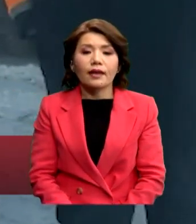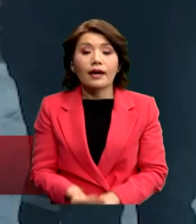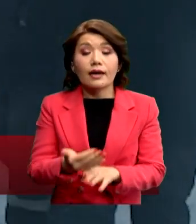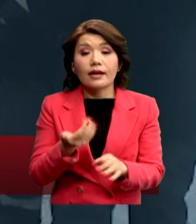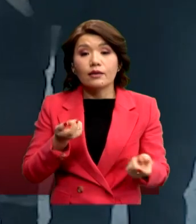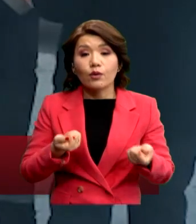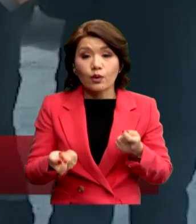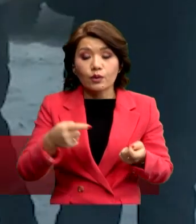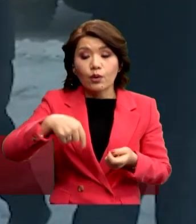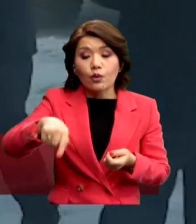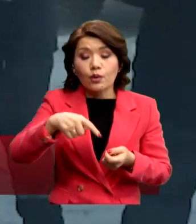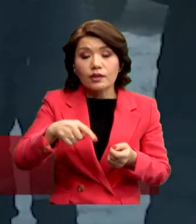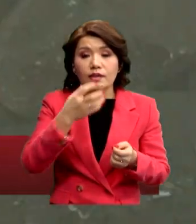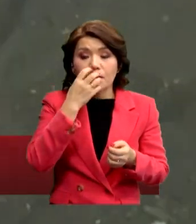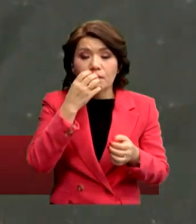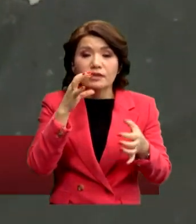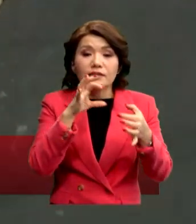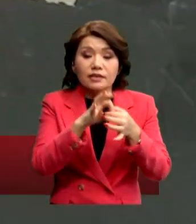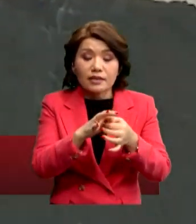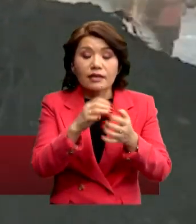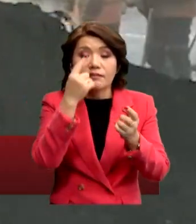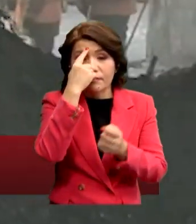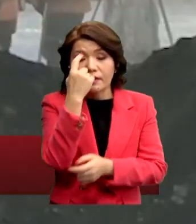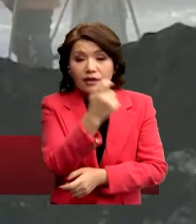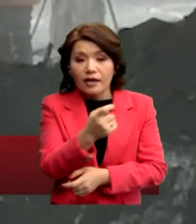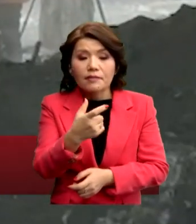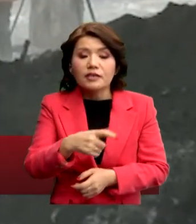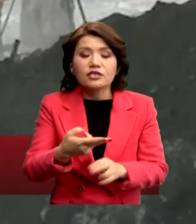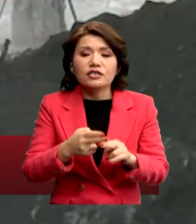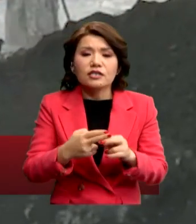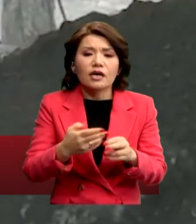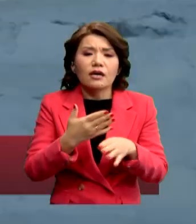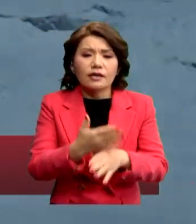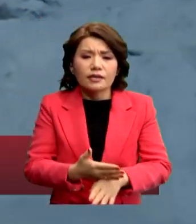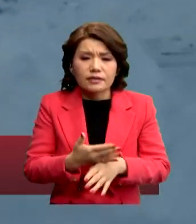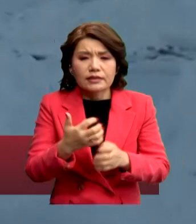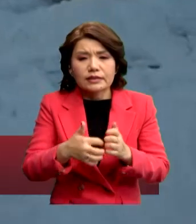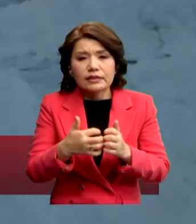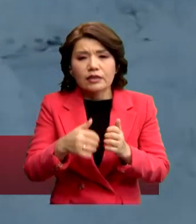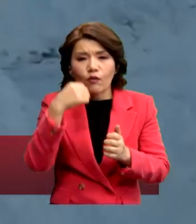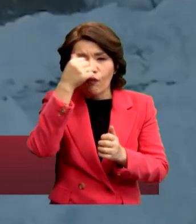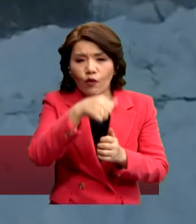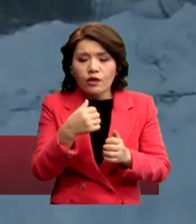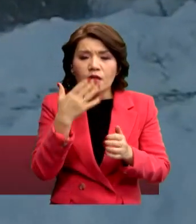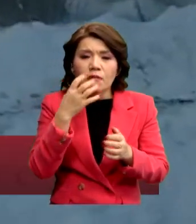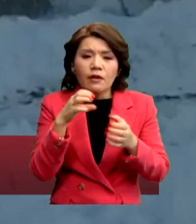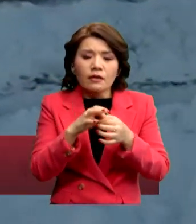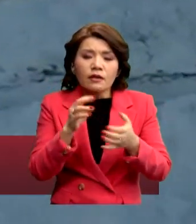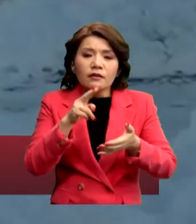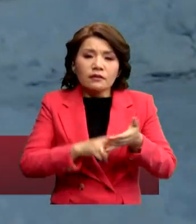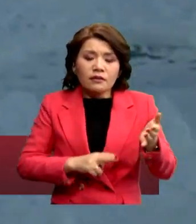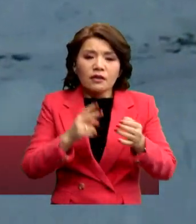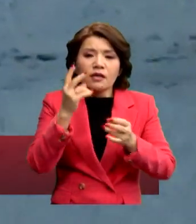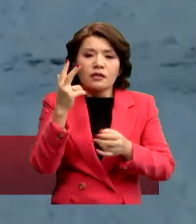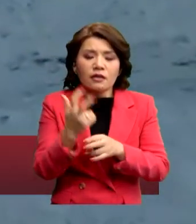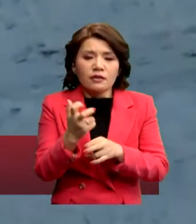Ранее руководство руднинских теплосетей предупреждало, что износ магистралей достиг критической отметки. В среднем в год на теплосетях фиксируется 300